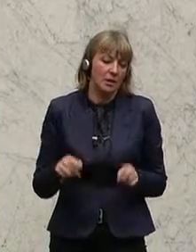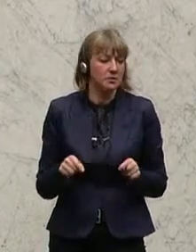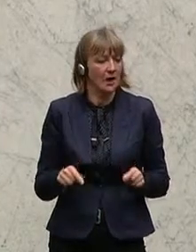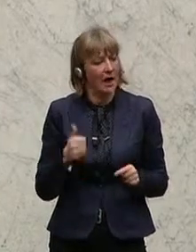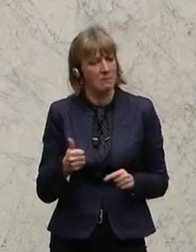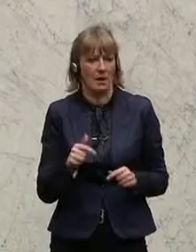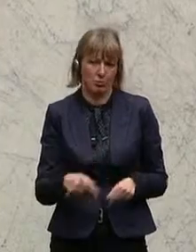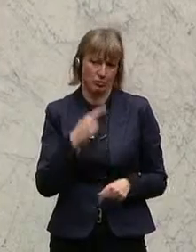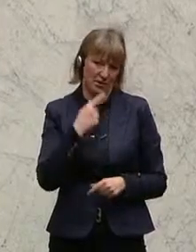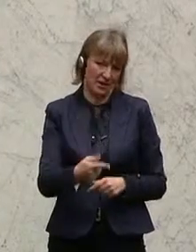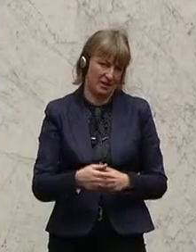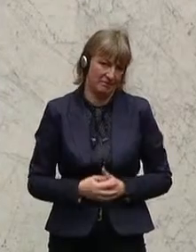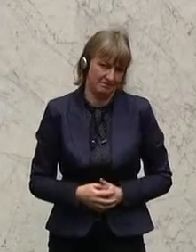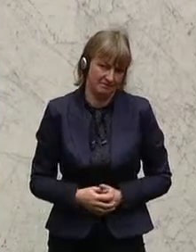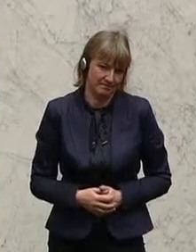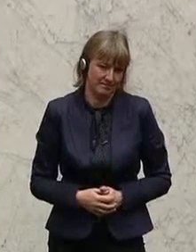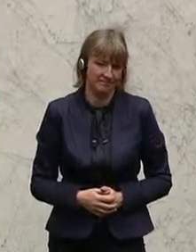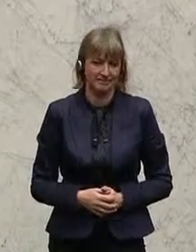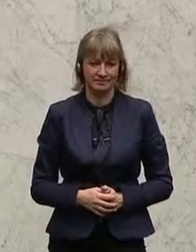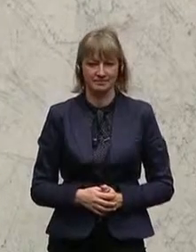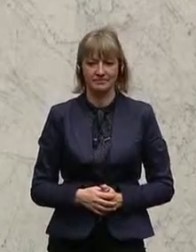einmal hier erwähnt wird.